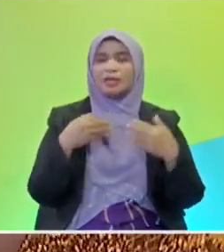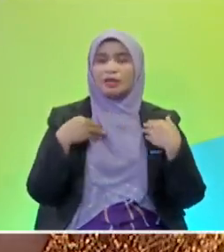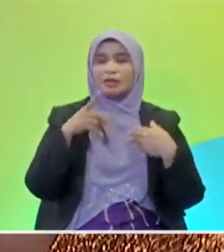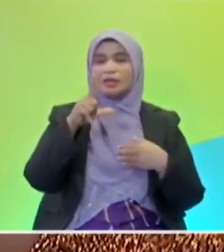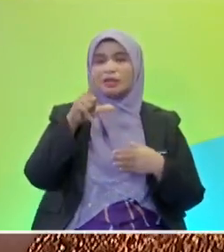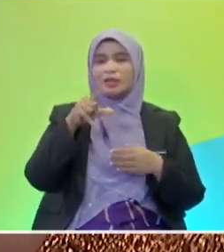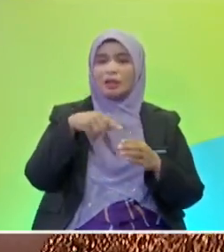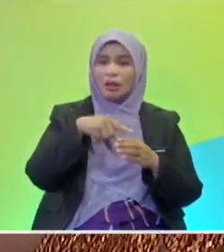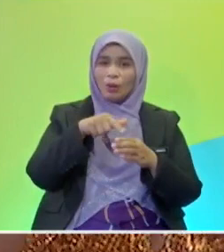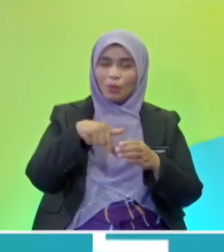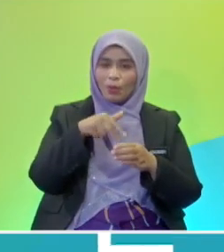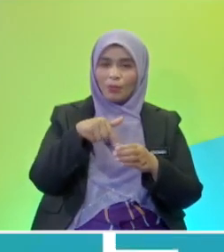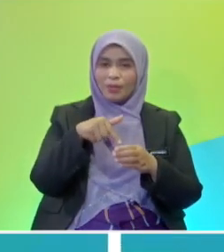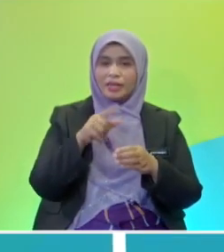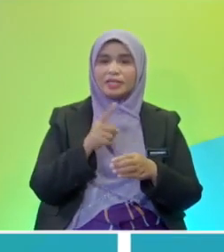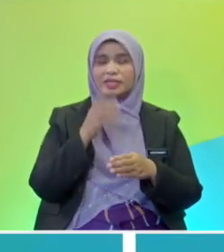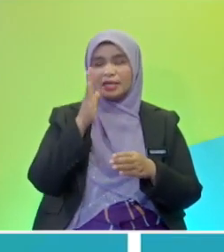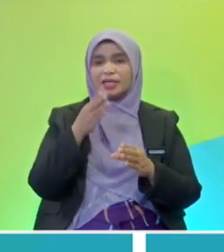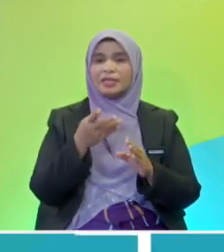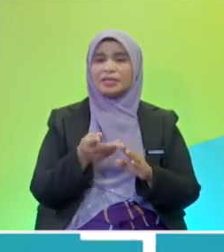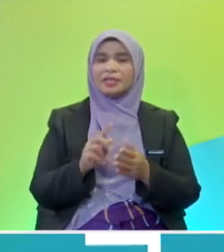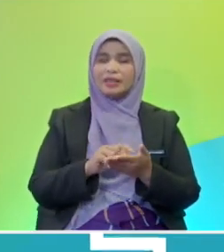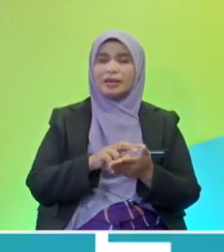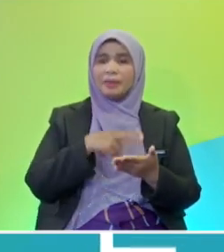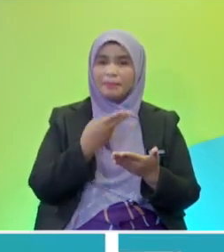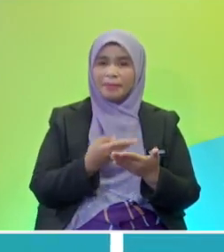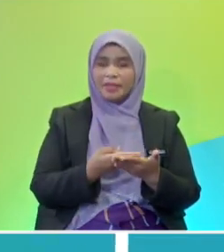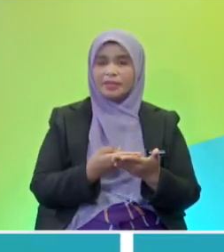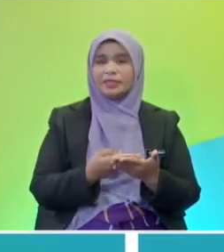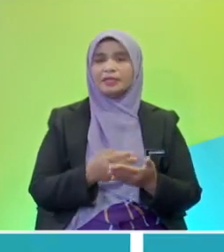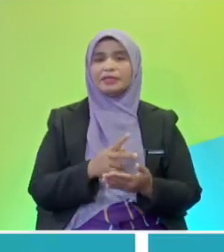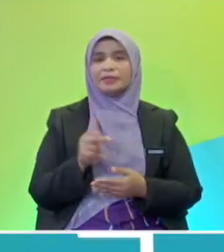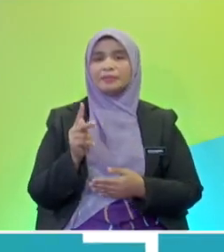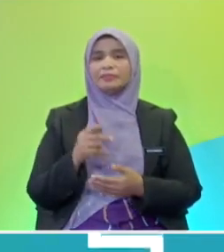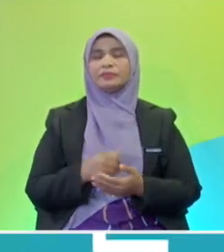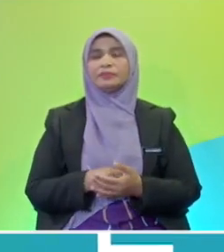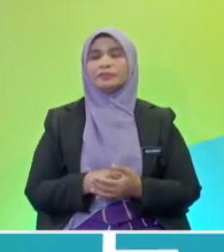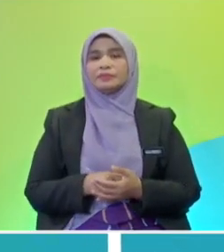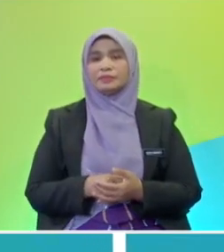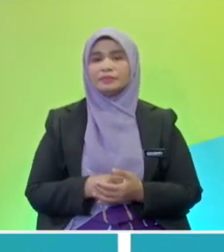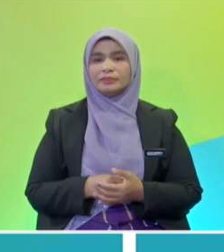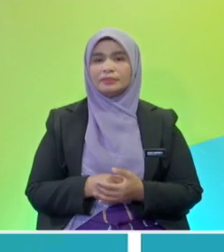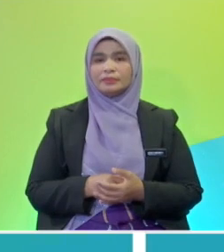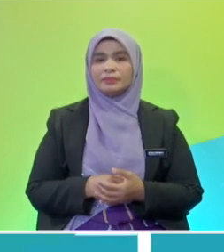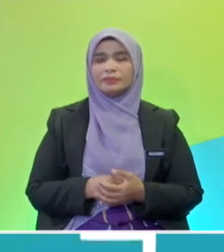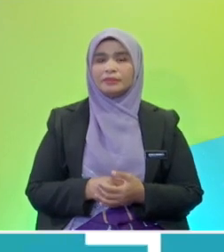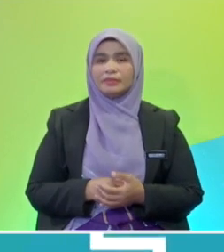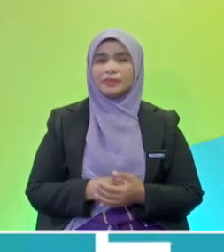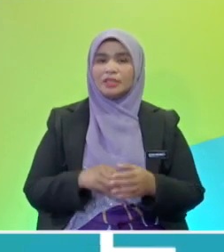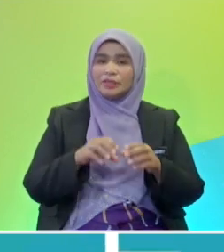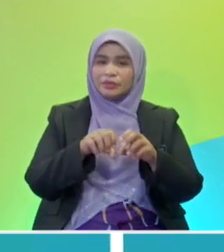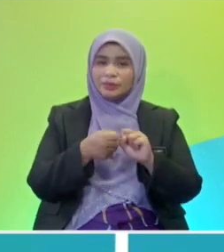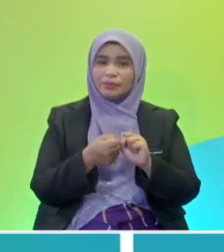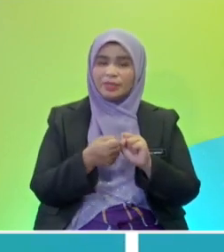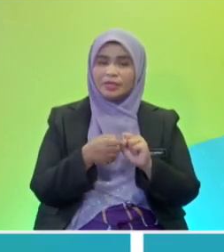akan terbalikk ituul yang kita maksudkan sebagai jahitan Kia bahagian dalam ah so kita akan buka ni okey supaya dia akan